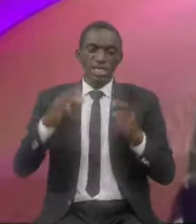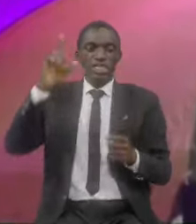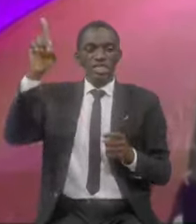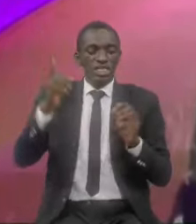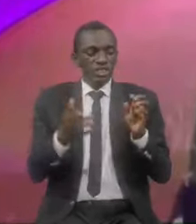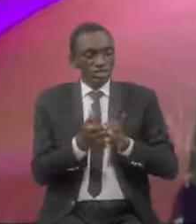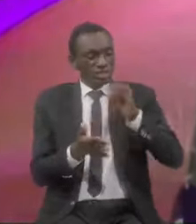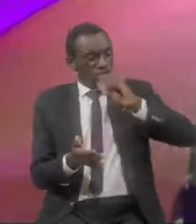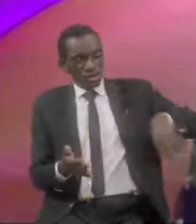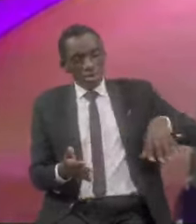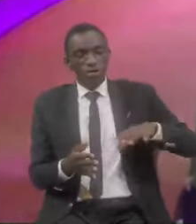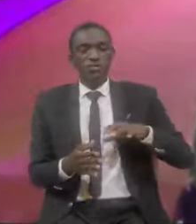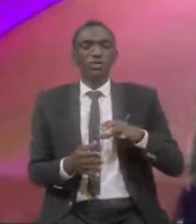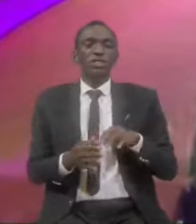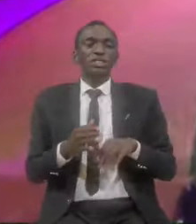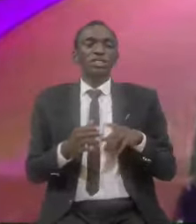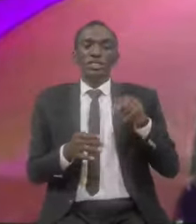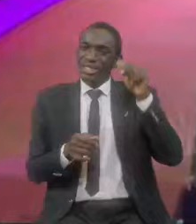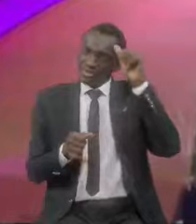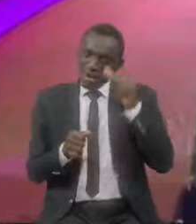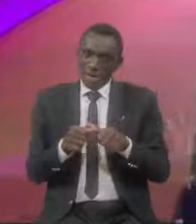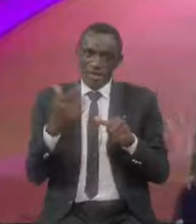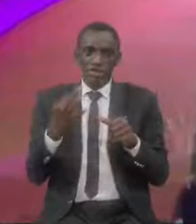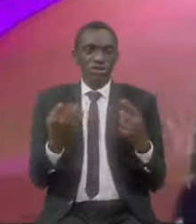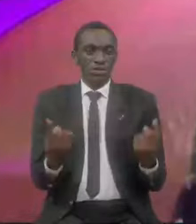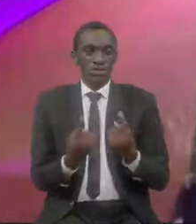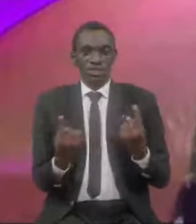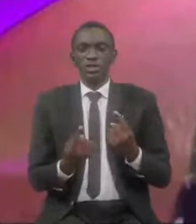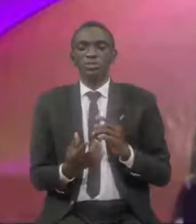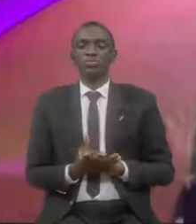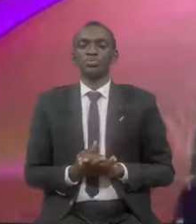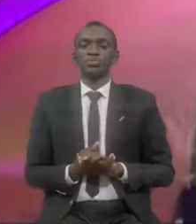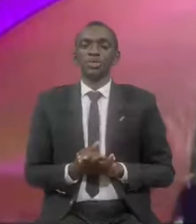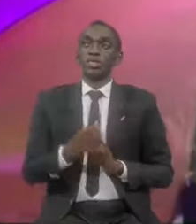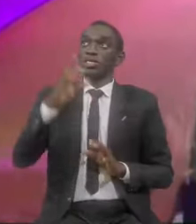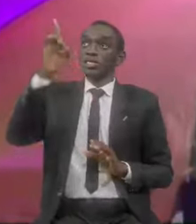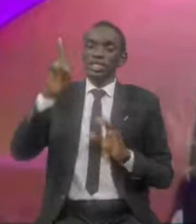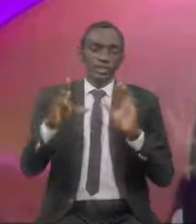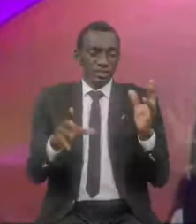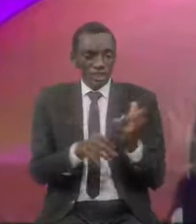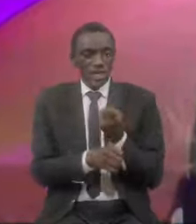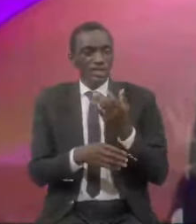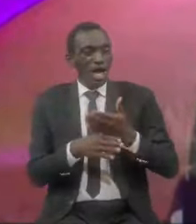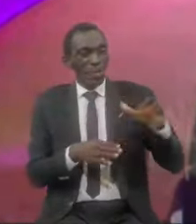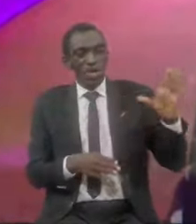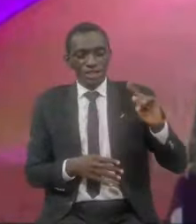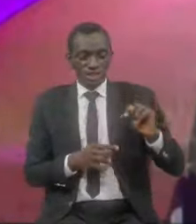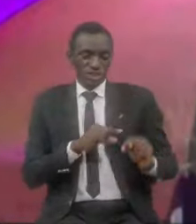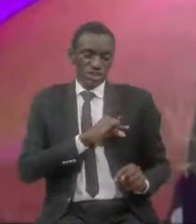il efface le souvenir des péchés, il ôte la